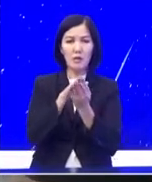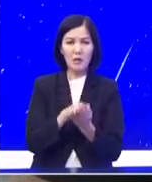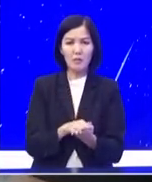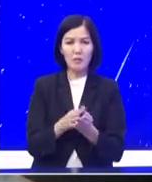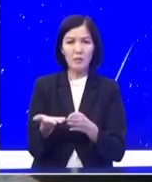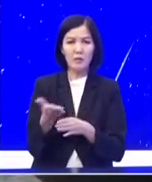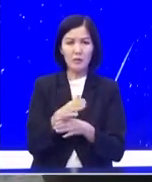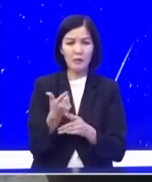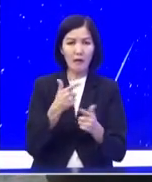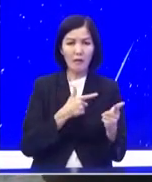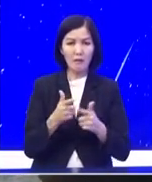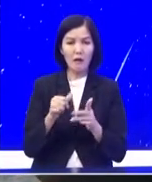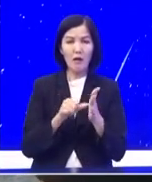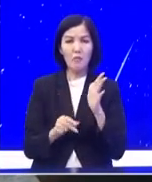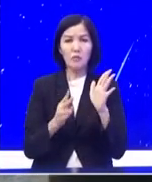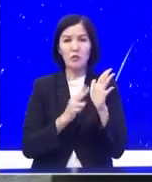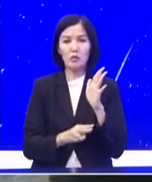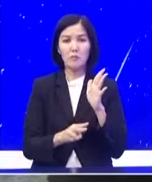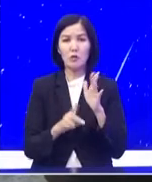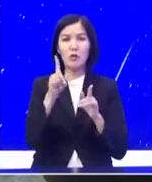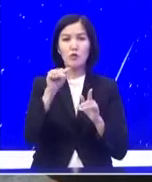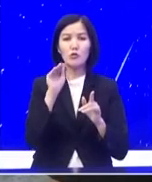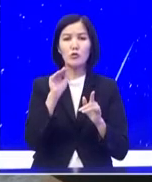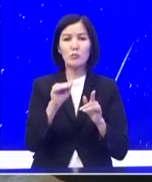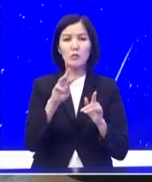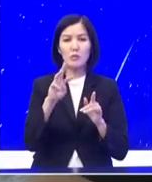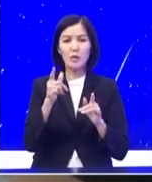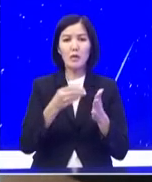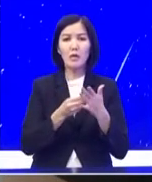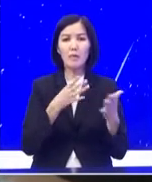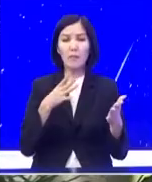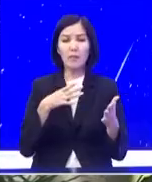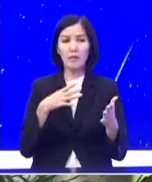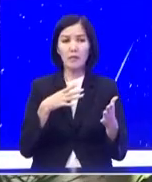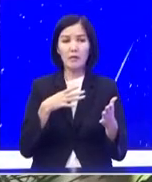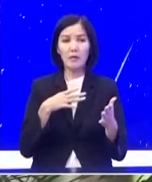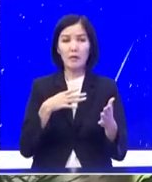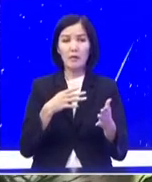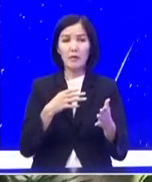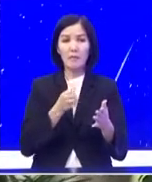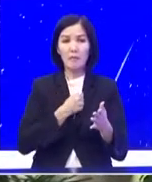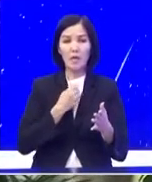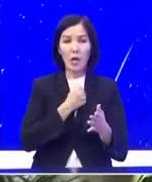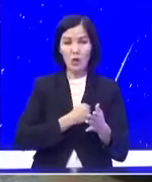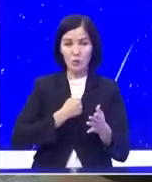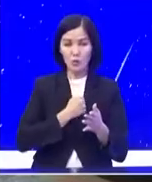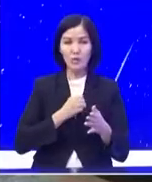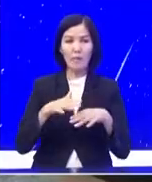қазатындар бағасын 60-70-ге көтеріп жіберді. 100-ге дейін барды. Сол кезде 100-ге келген кезде мен дауыл қақтымды, бүкіл